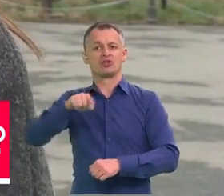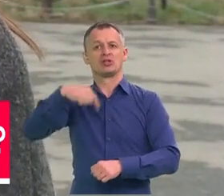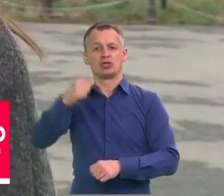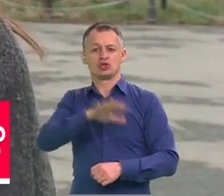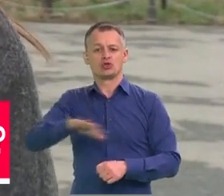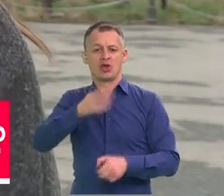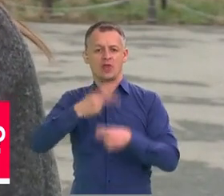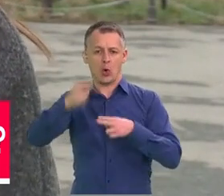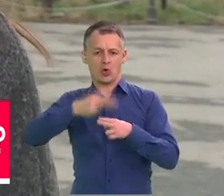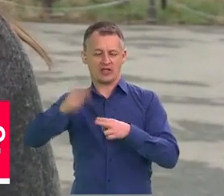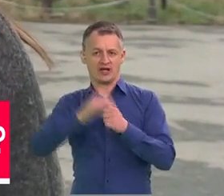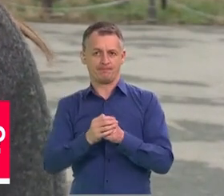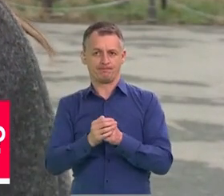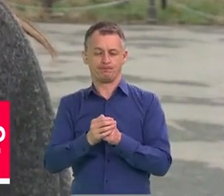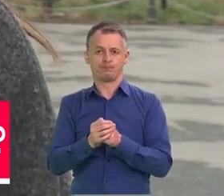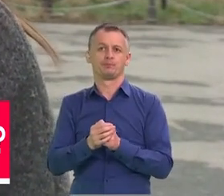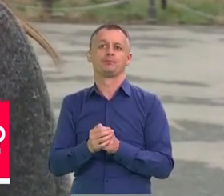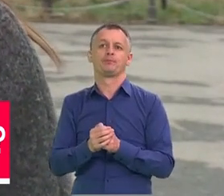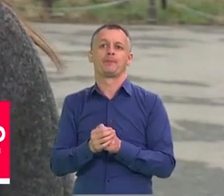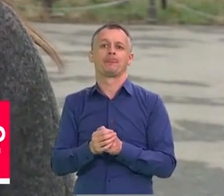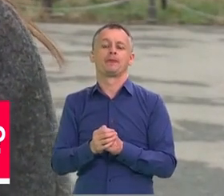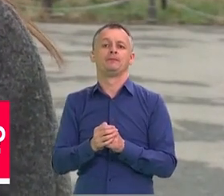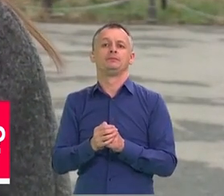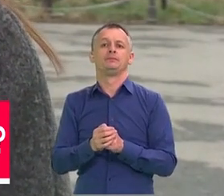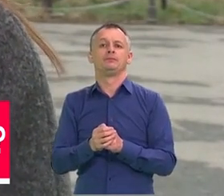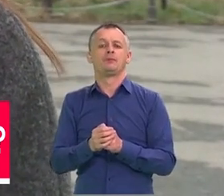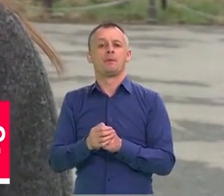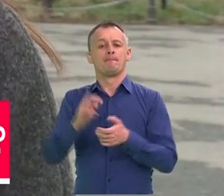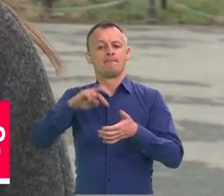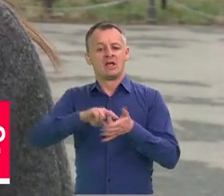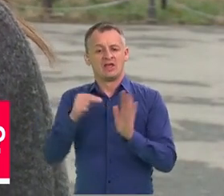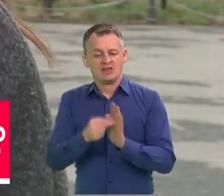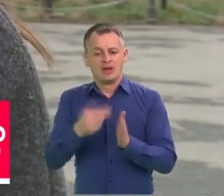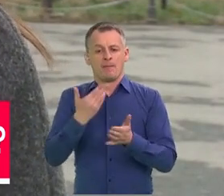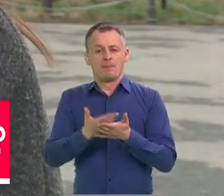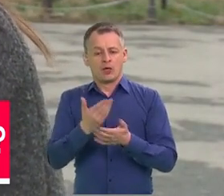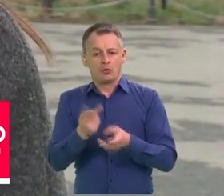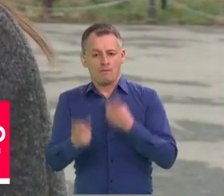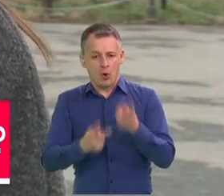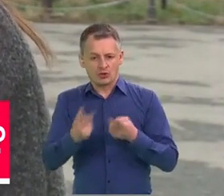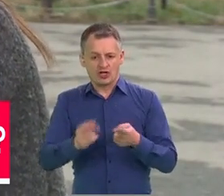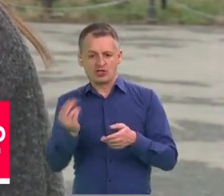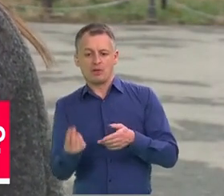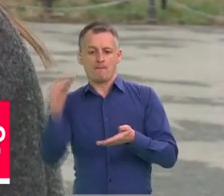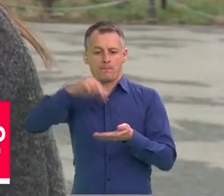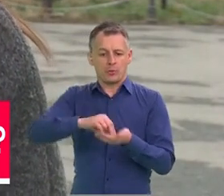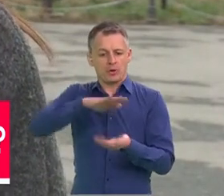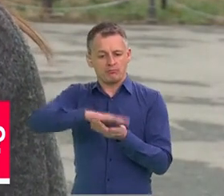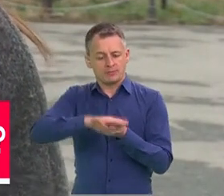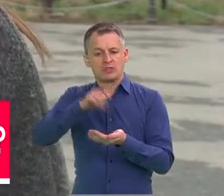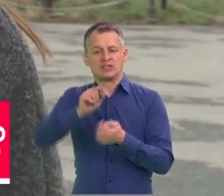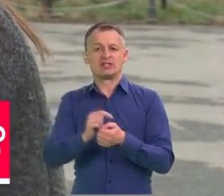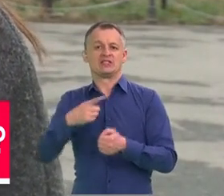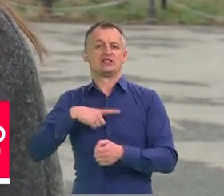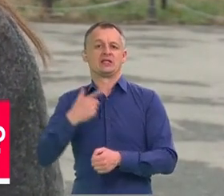de salubrizare. Prin urmare, tratarea, pregătirea pentru valorificare și depozitarea sunt acum niște